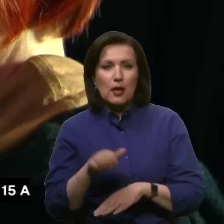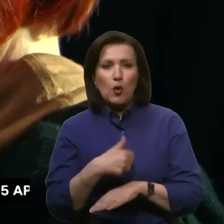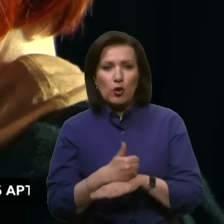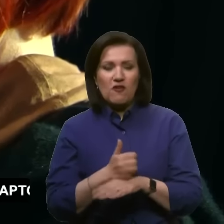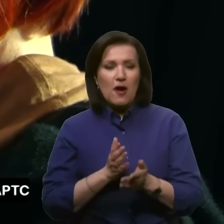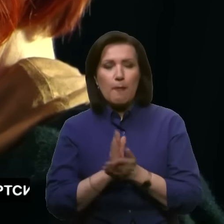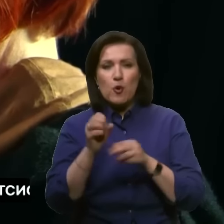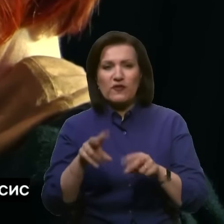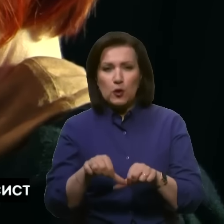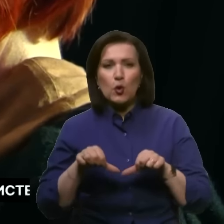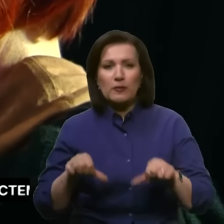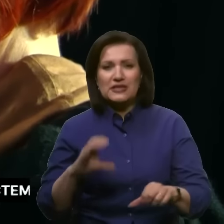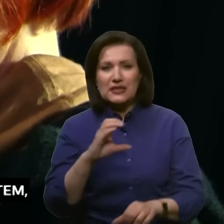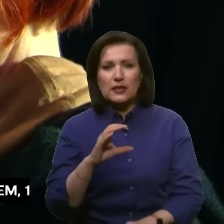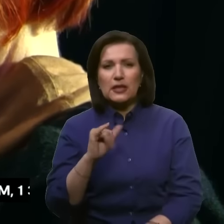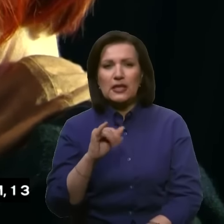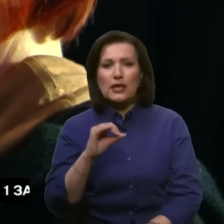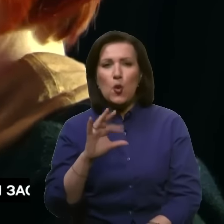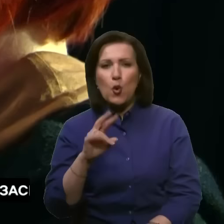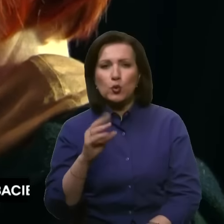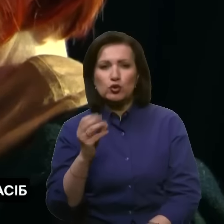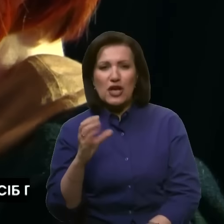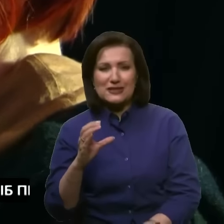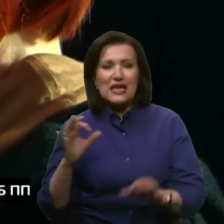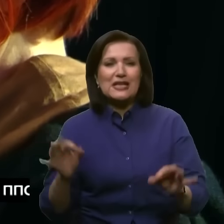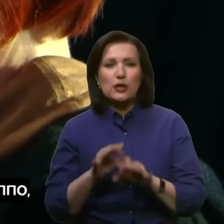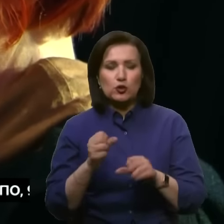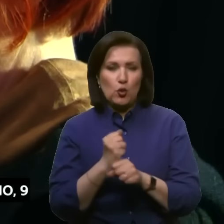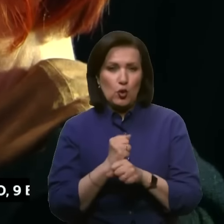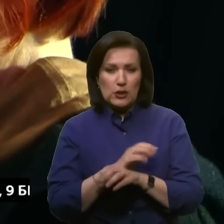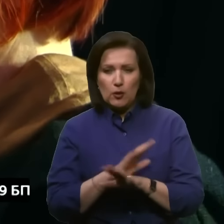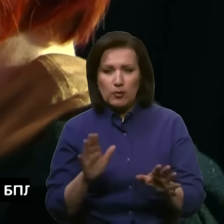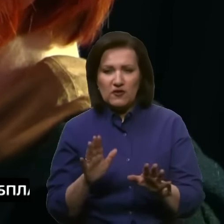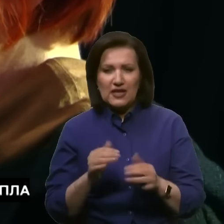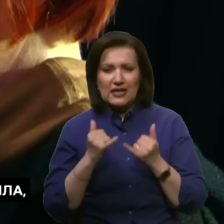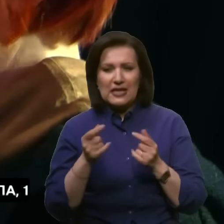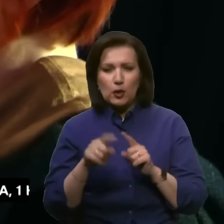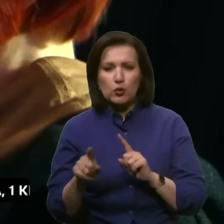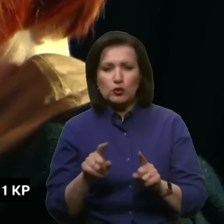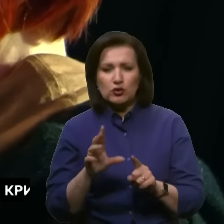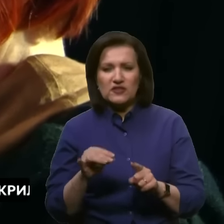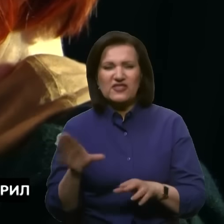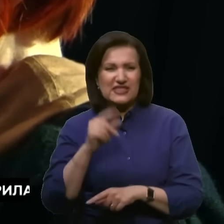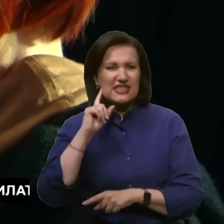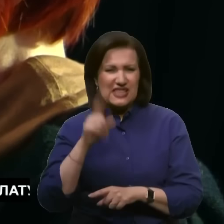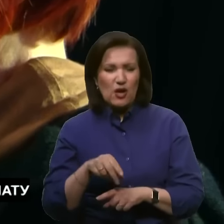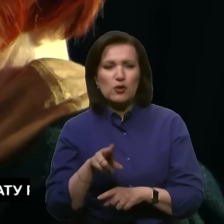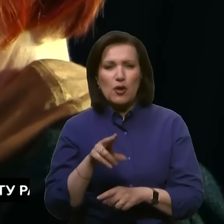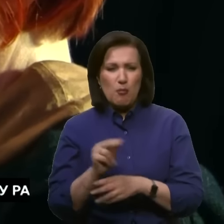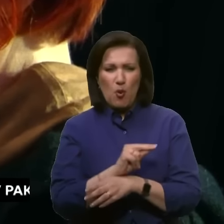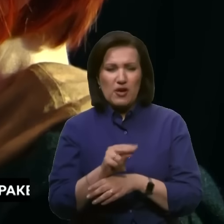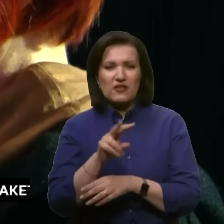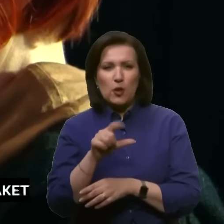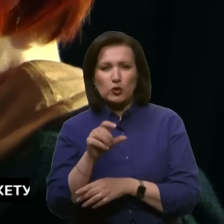голова профільного комітету Сергій Іонушас нічого не робив. Для того, щоб всі знають про